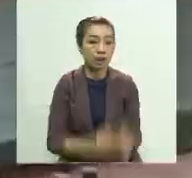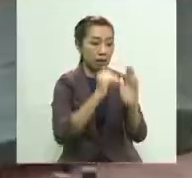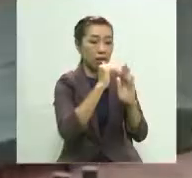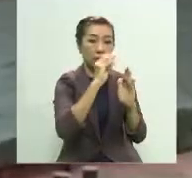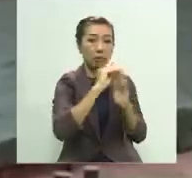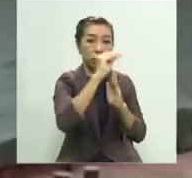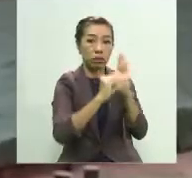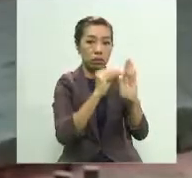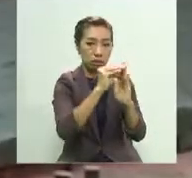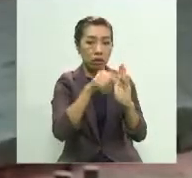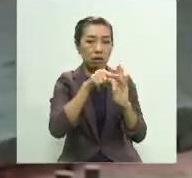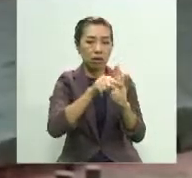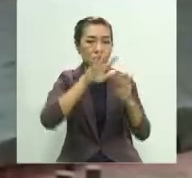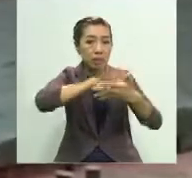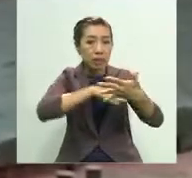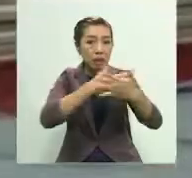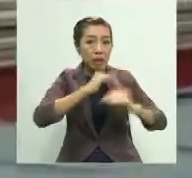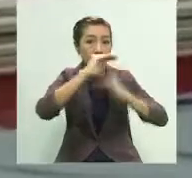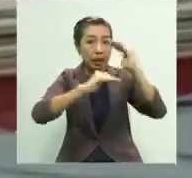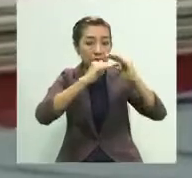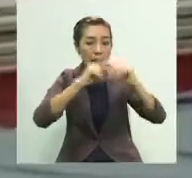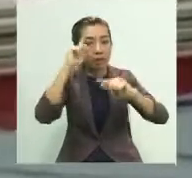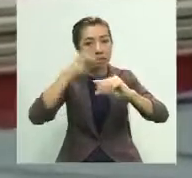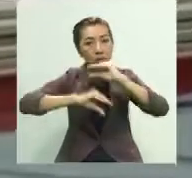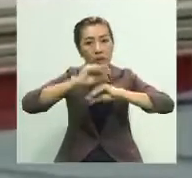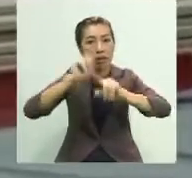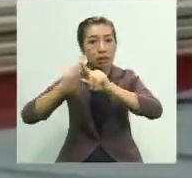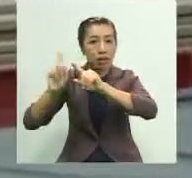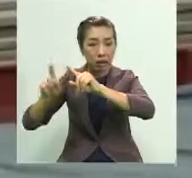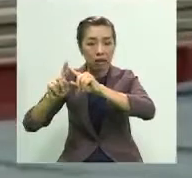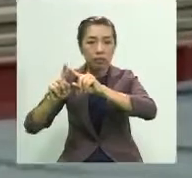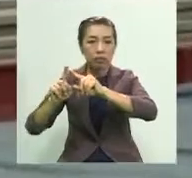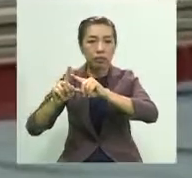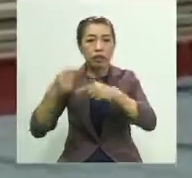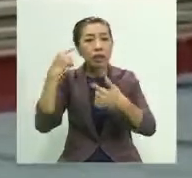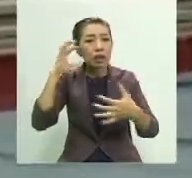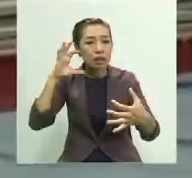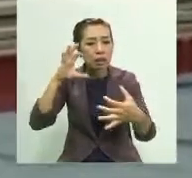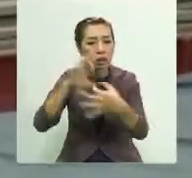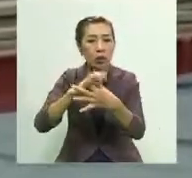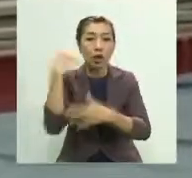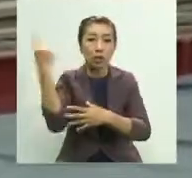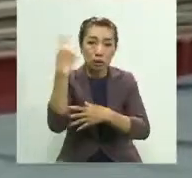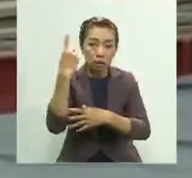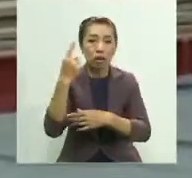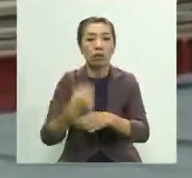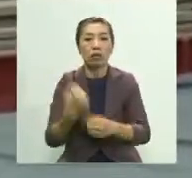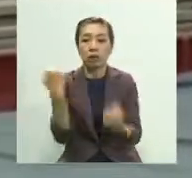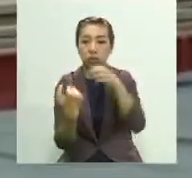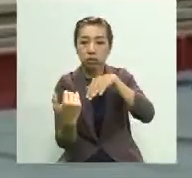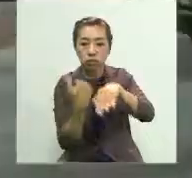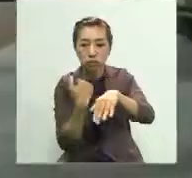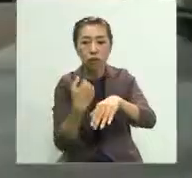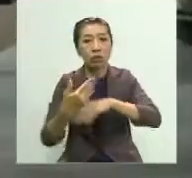ดภาคเหนือตอนบน2ที่ประชุมครม.นะครับมีการเห็นชอบโครงการพัฒนาพื้นที่ภาคเหนือทั้งเรื่องของการท่องเที่ยวการคมนาค